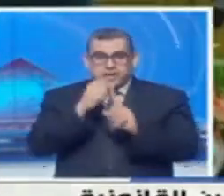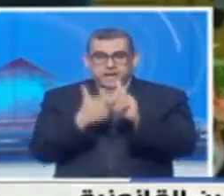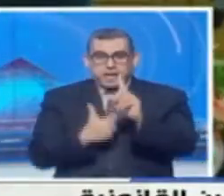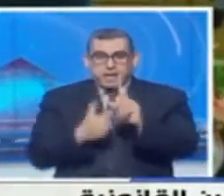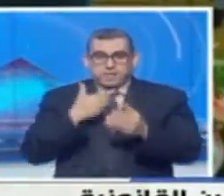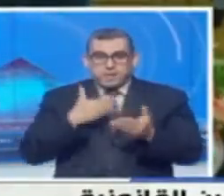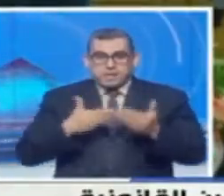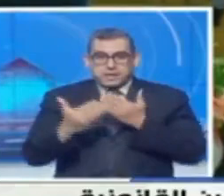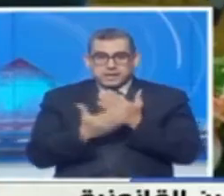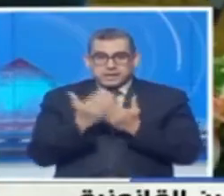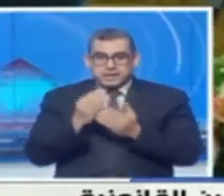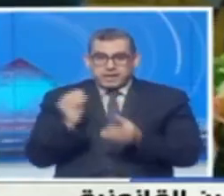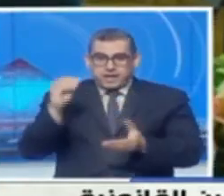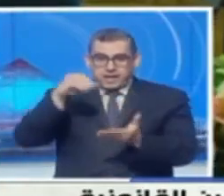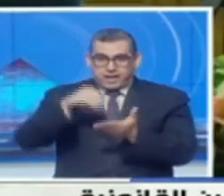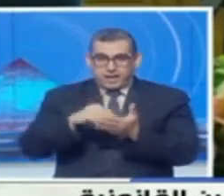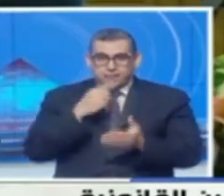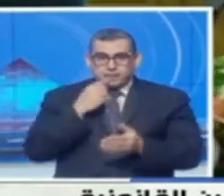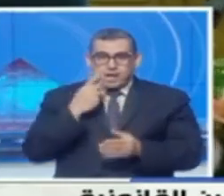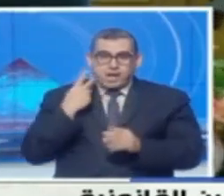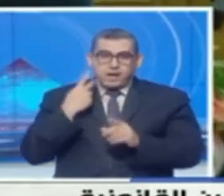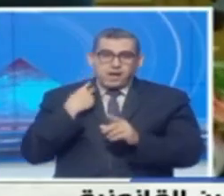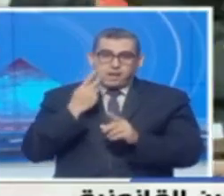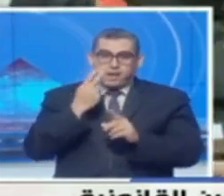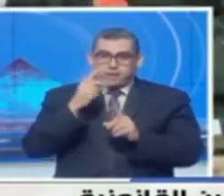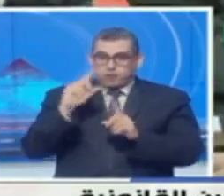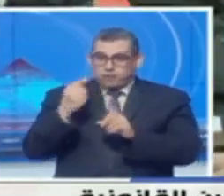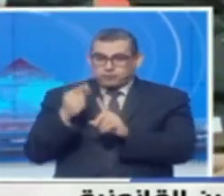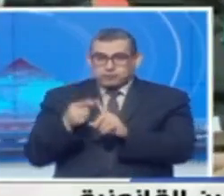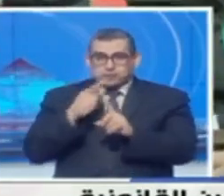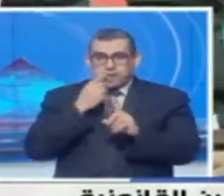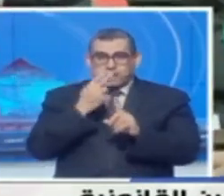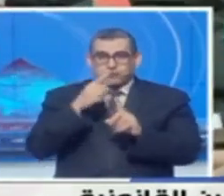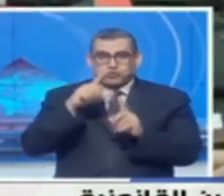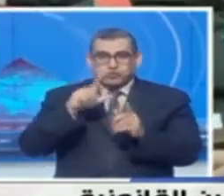الإدارية الجدد من دفعتي 2015